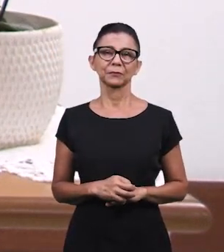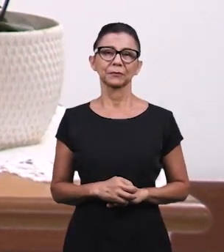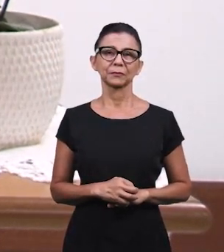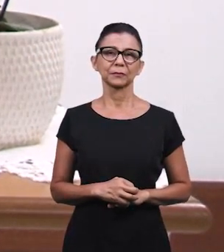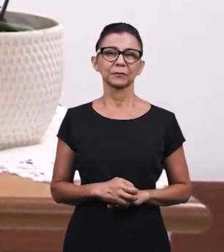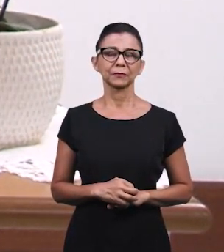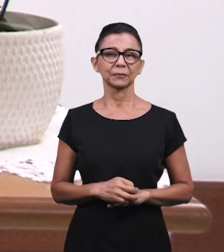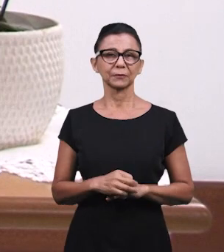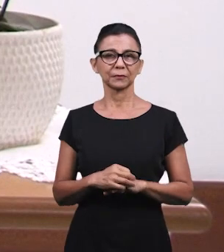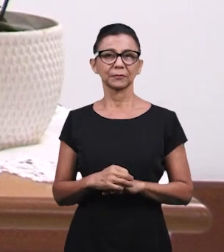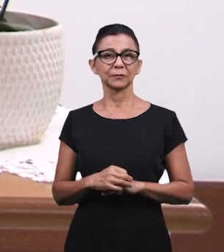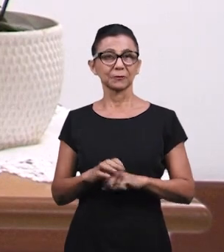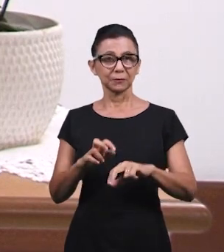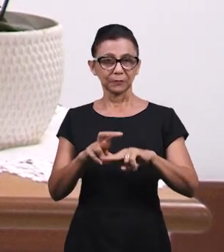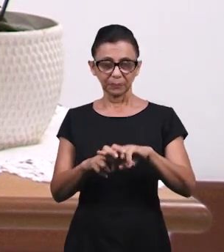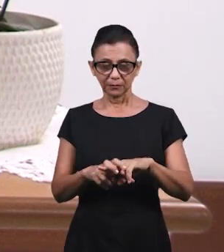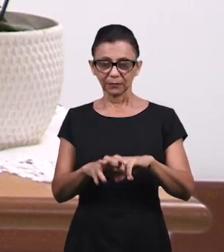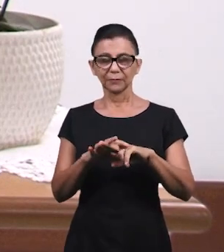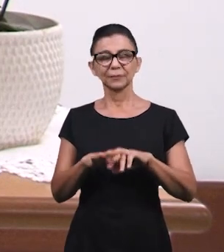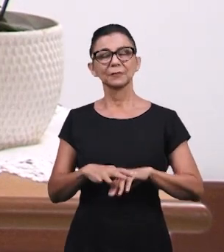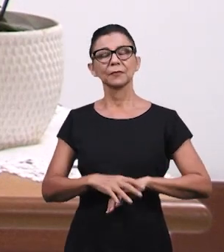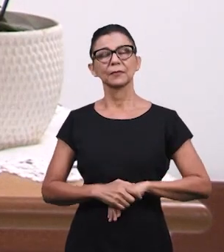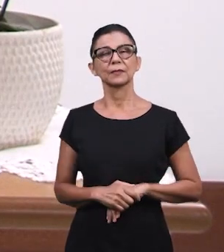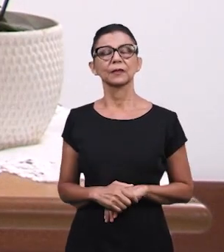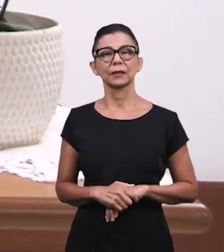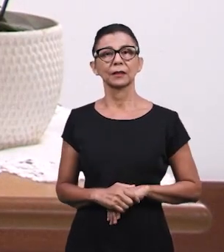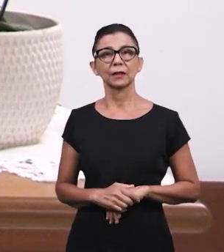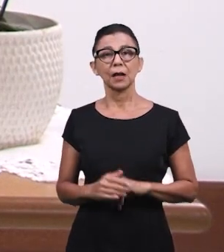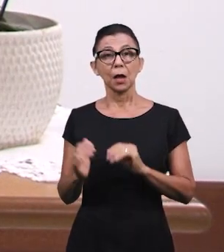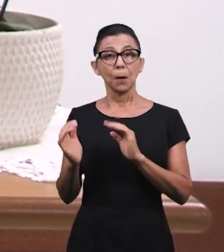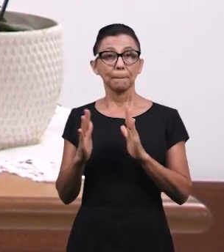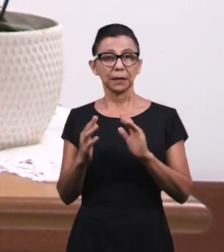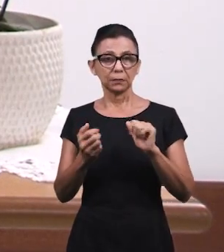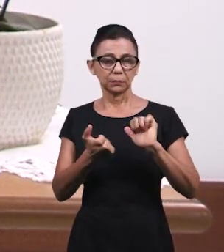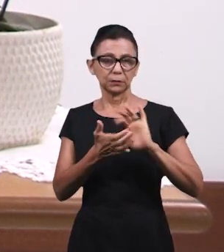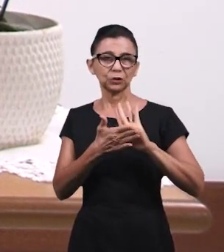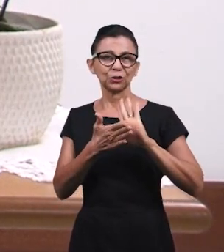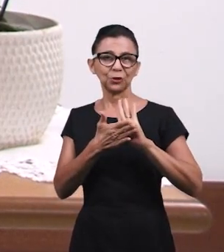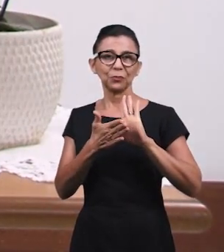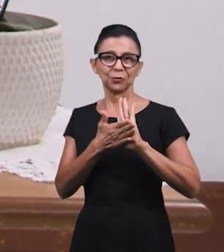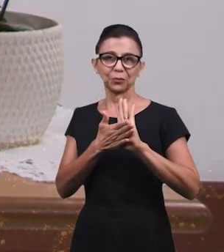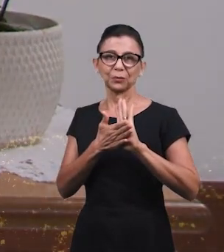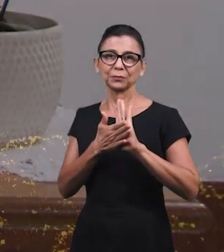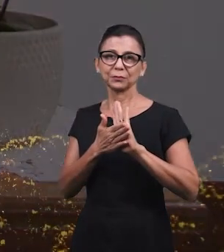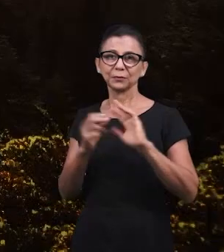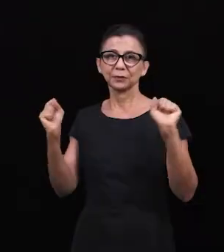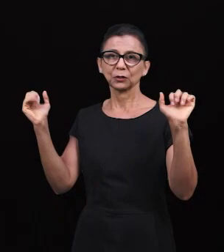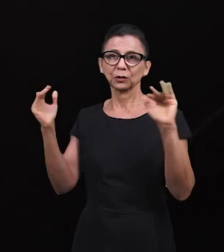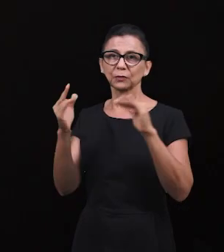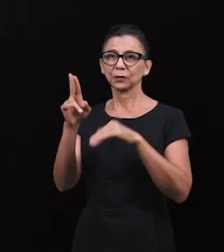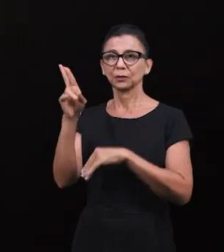Мы присядем, и мы споем псалом, прославим Господу.